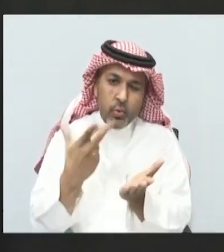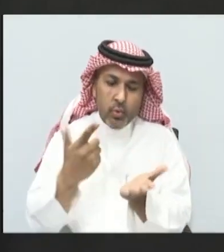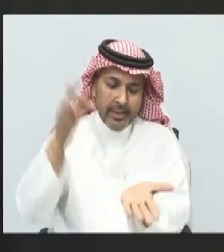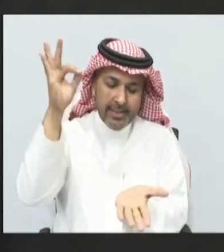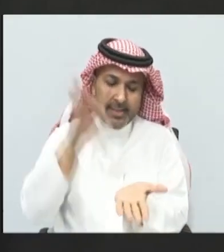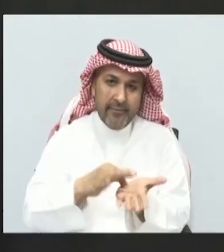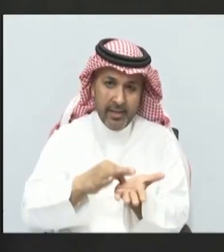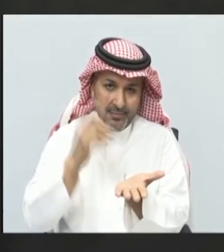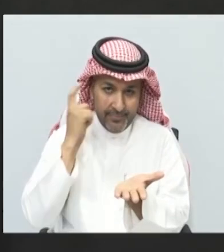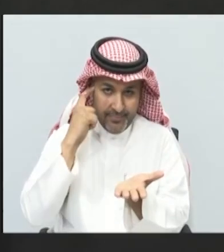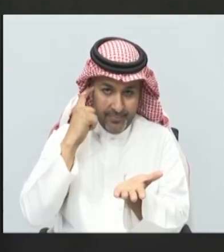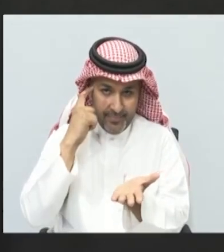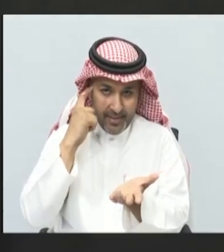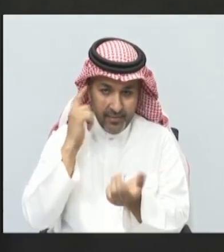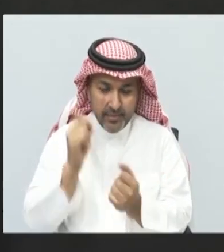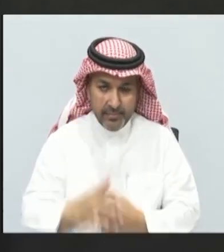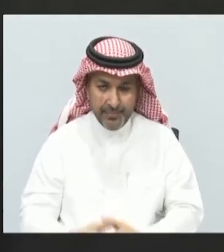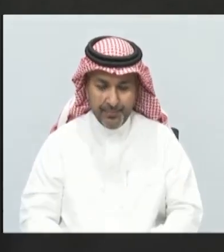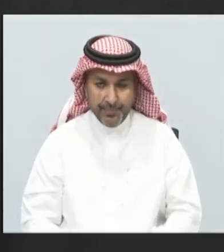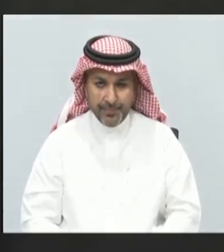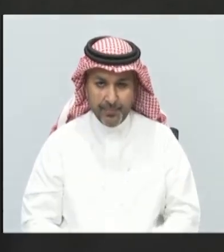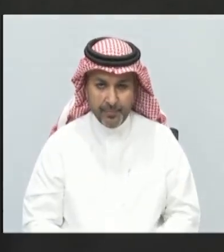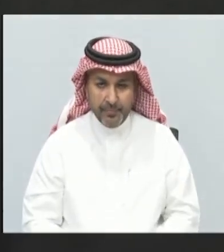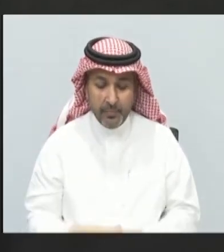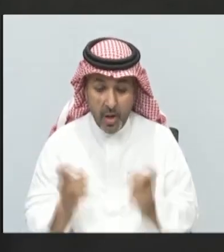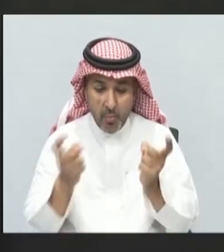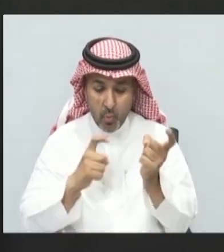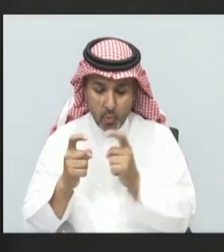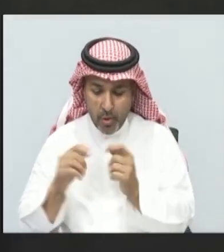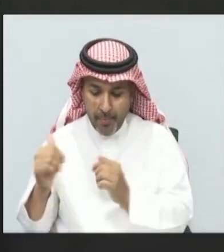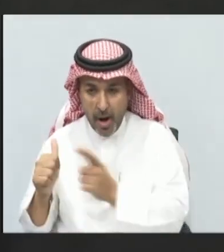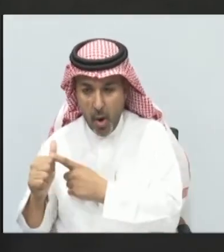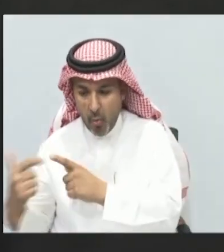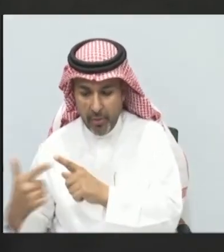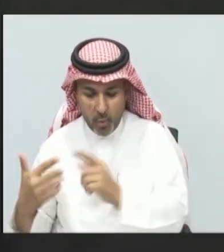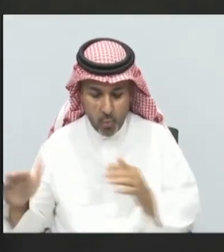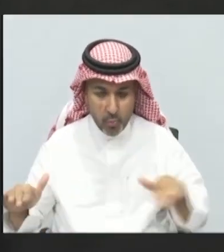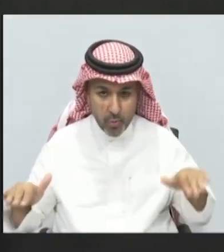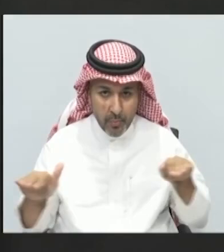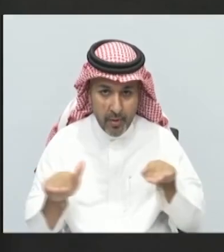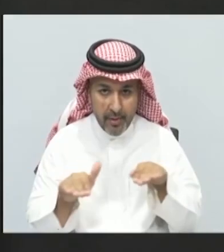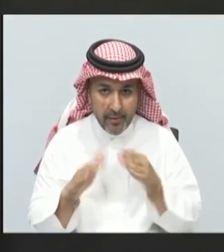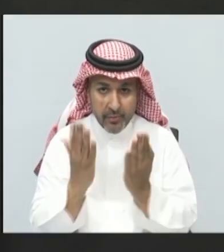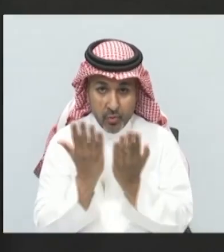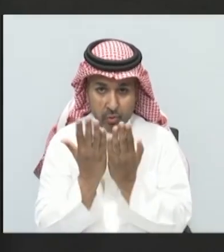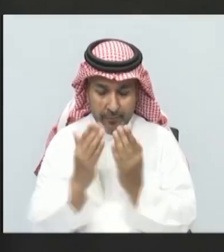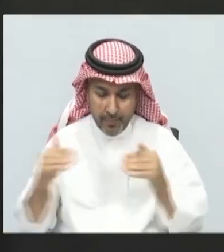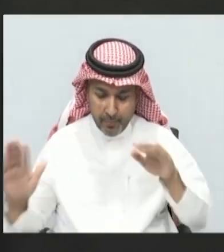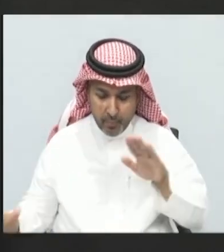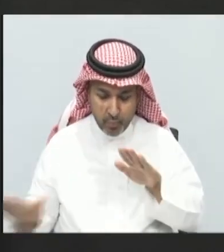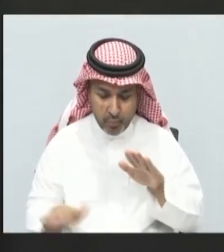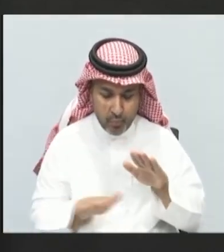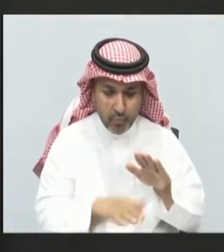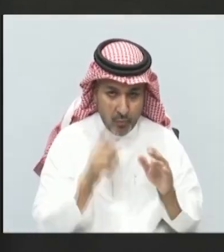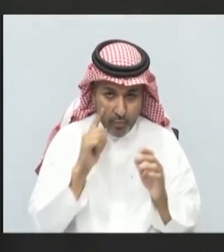الصافره ما الذي يحصل جميع سيارات السباق تبدا بماذا بالحركه مختلفه في انواع ماذا انواع